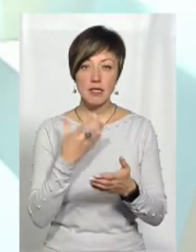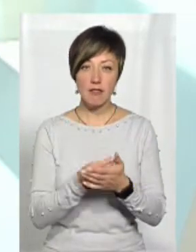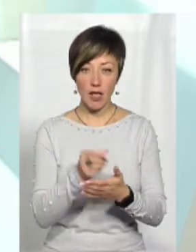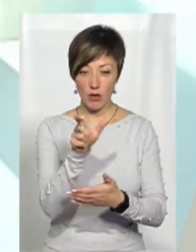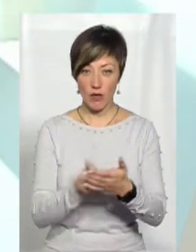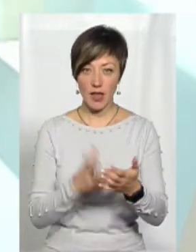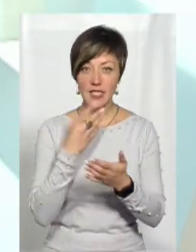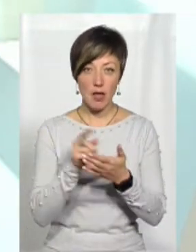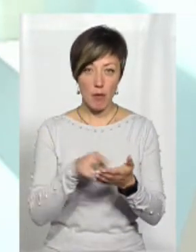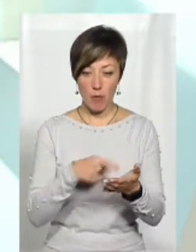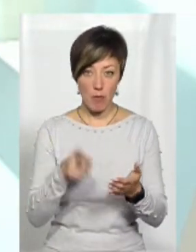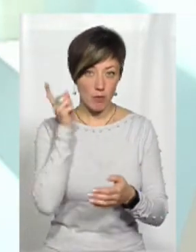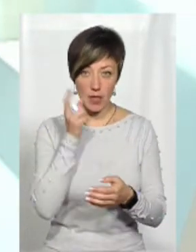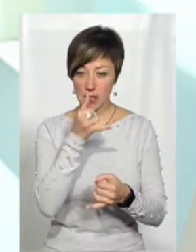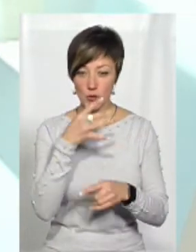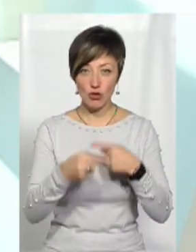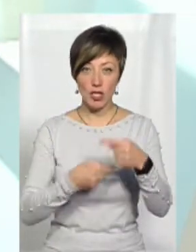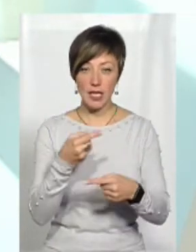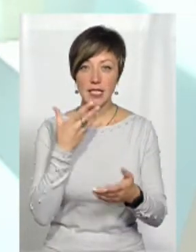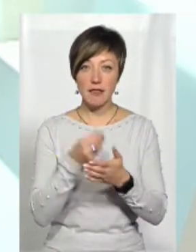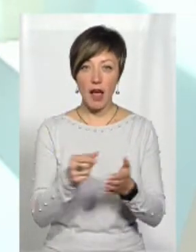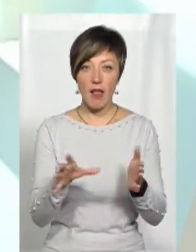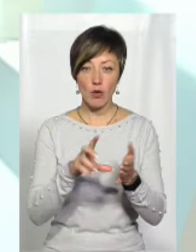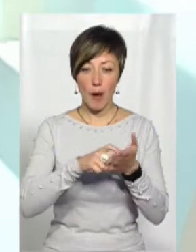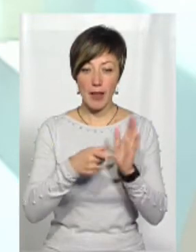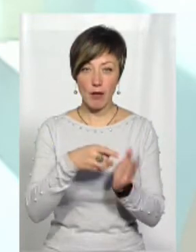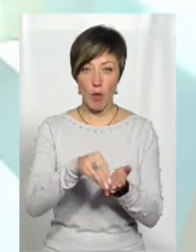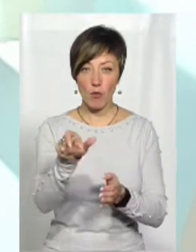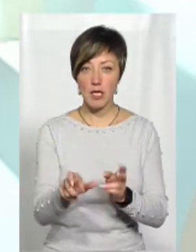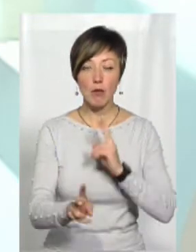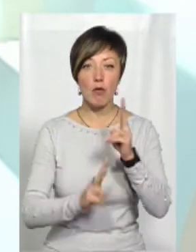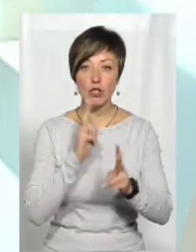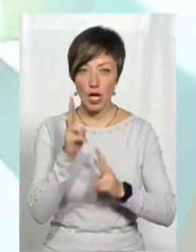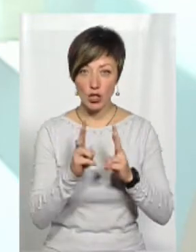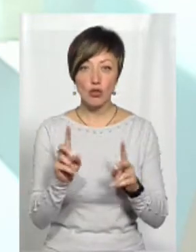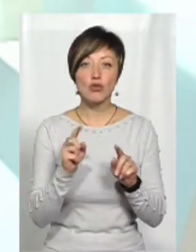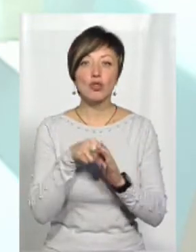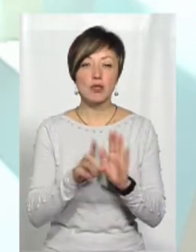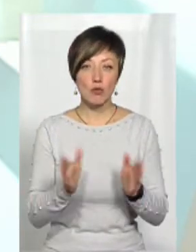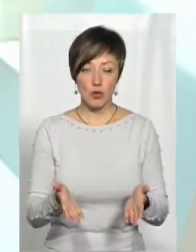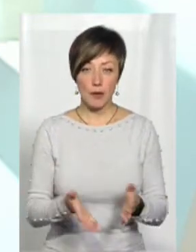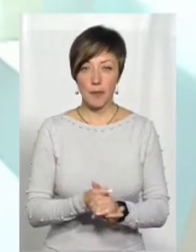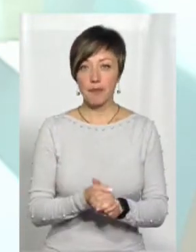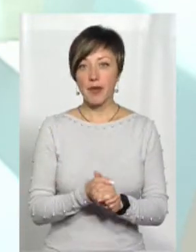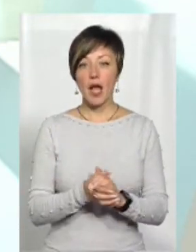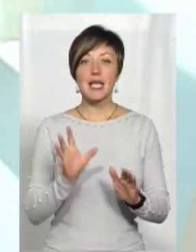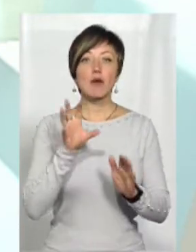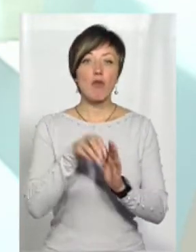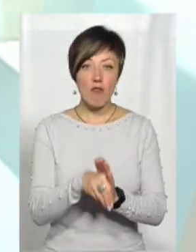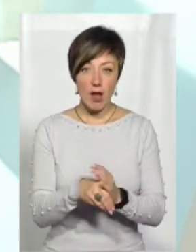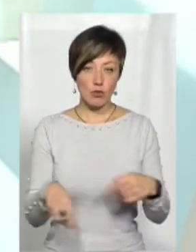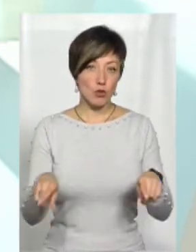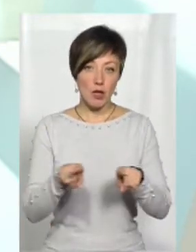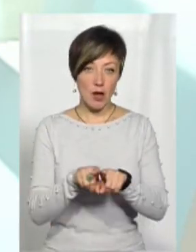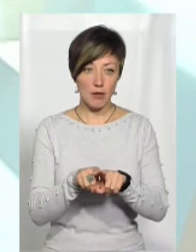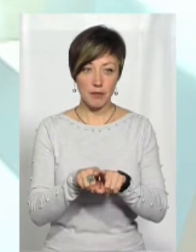товарний чек на свій смартфон, і не зможе через свій електронний кабінет покупця поскаржитись, то що це воно буде? Розумієте, запроваджують якось